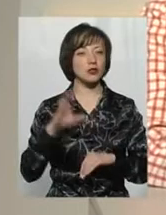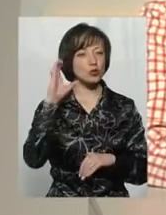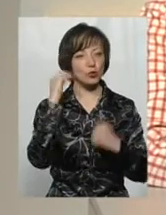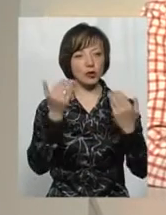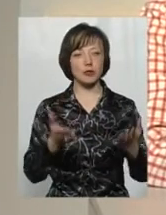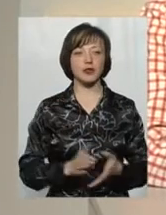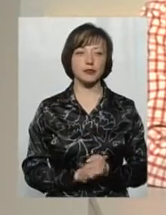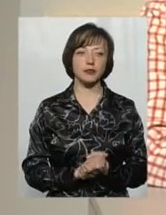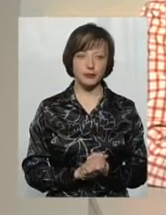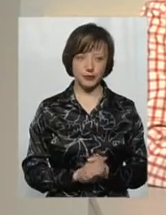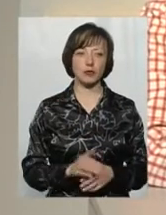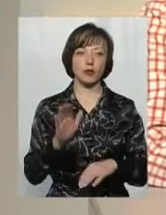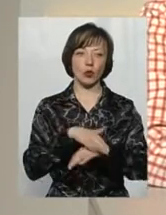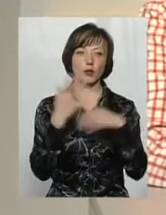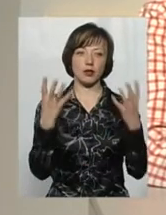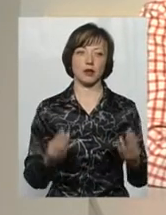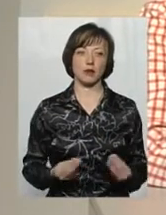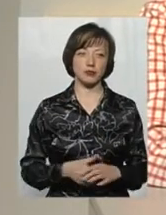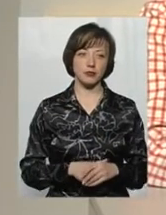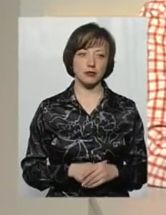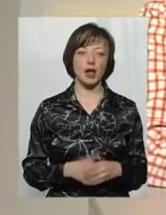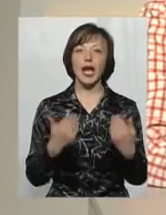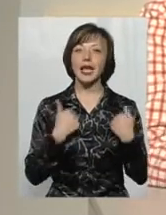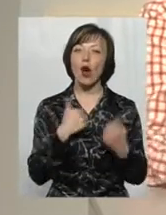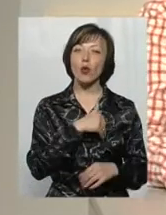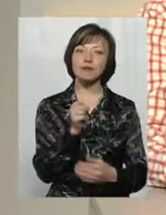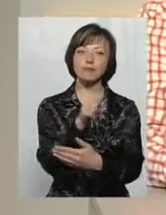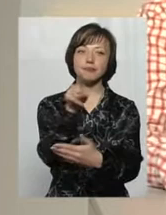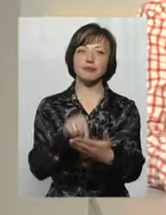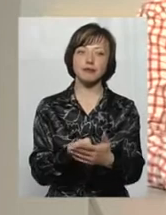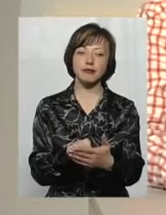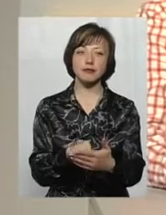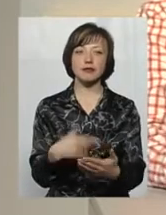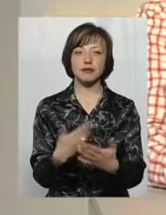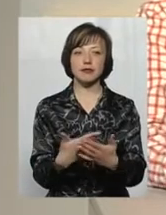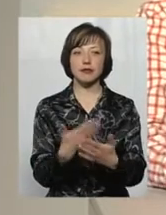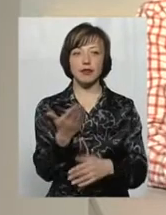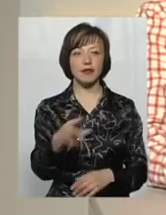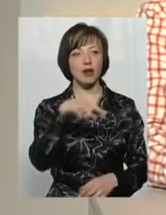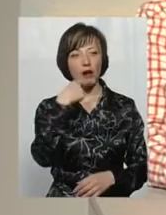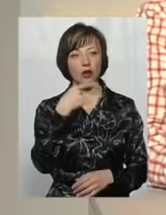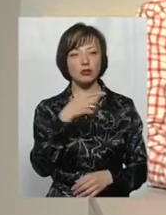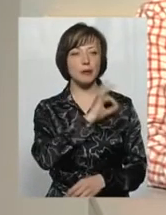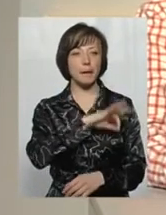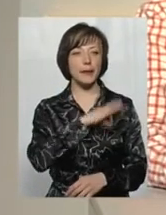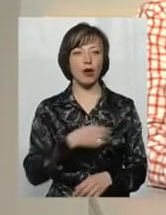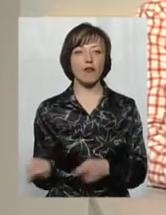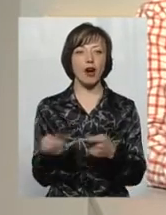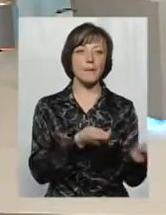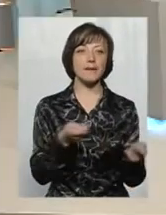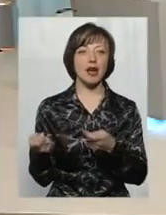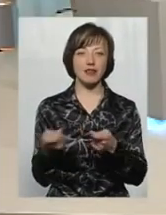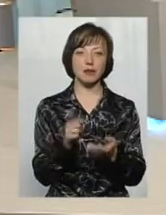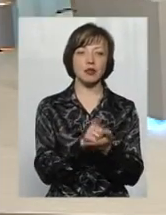прямо в ефірі. Слухаємо. Алло, добрий день. Добрий вечір. Я хотів питання задати. Так, будь ласка. От дивіться, ви кажете, по пільгових проїздах, оте,